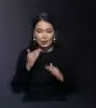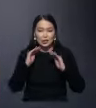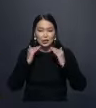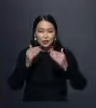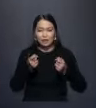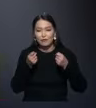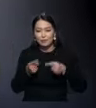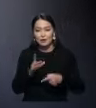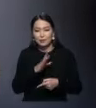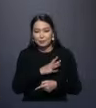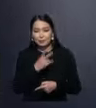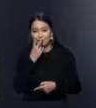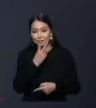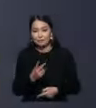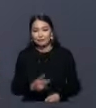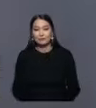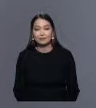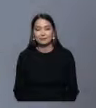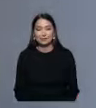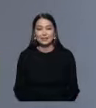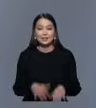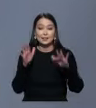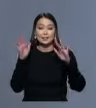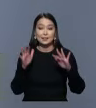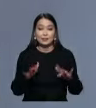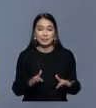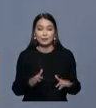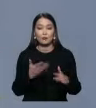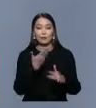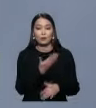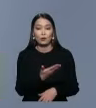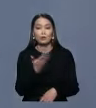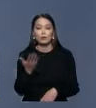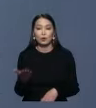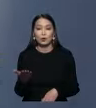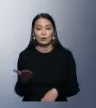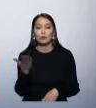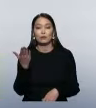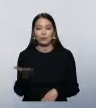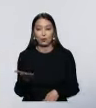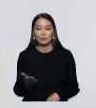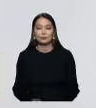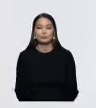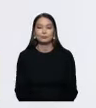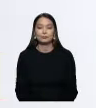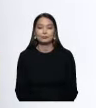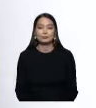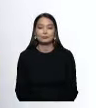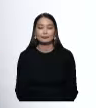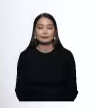вниз. Сарай. Вот. Вот. Вот.